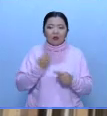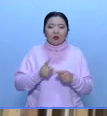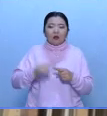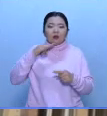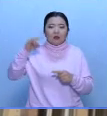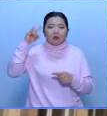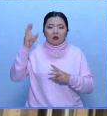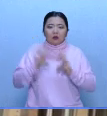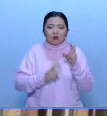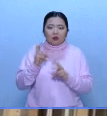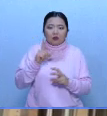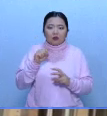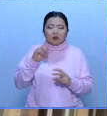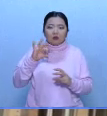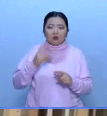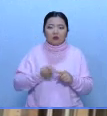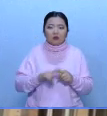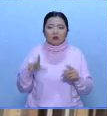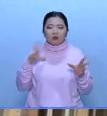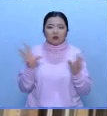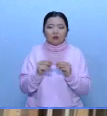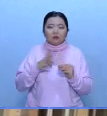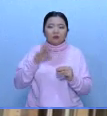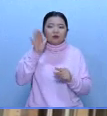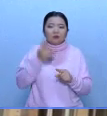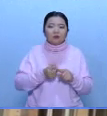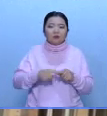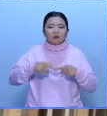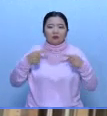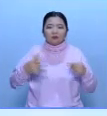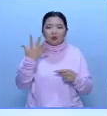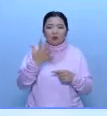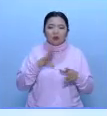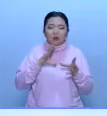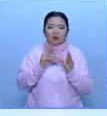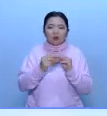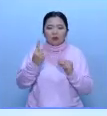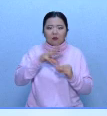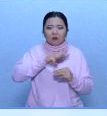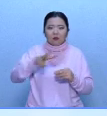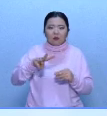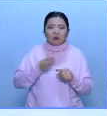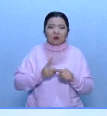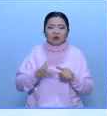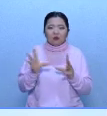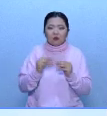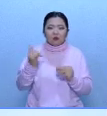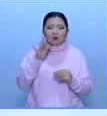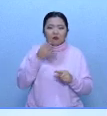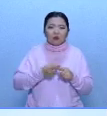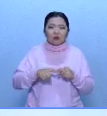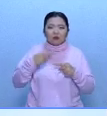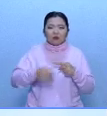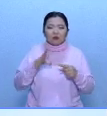Қазақстан алюминий акционерлік қоғамы биылғы жылы табиғатты қорғау шараларына шамамен 579 миллион теңге жұмсамақ. Қазіргі уақытта